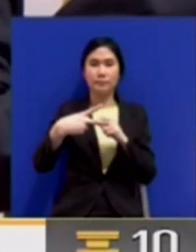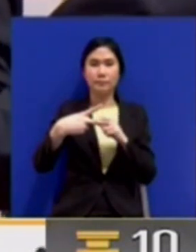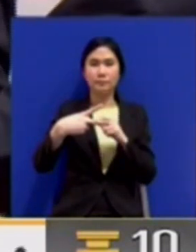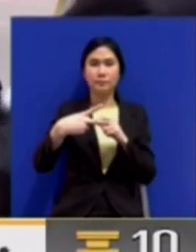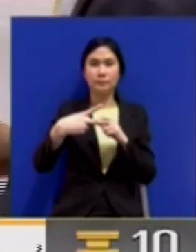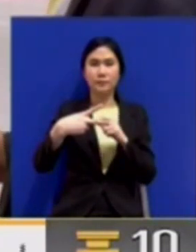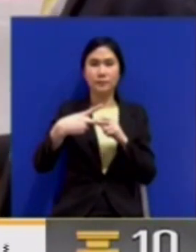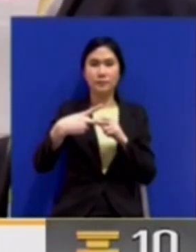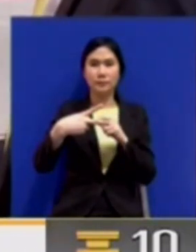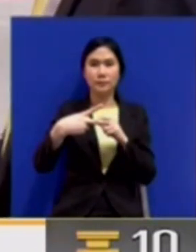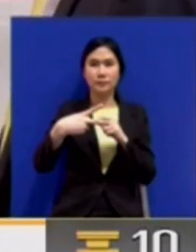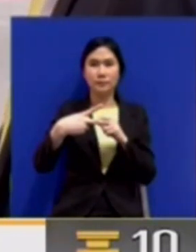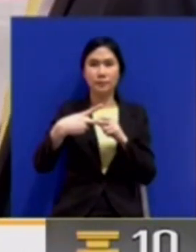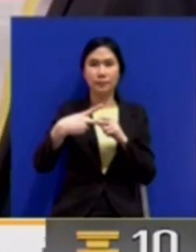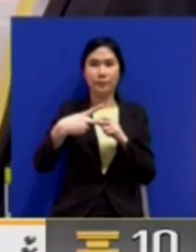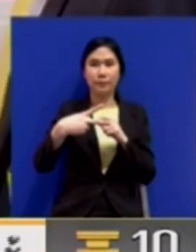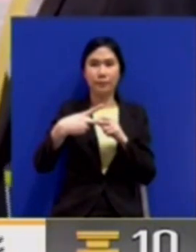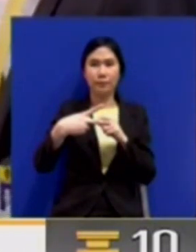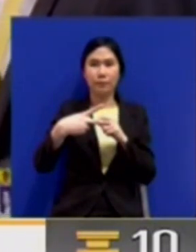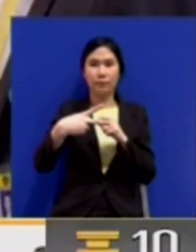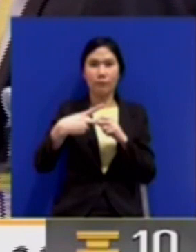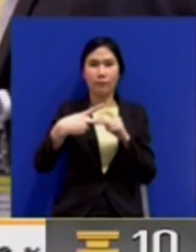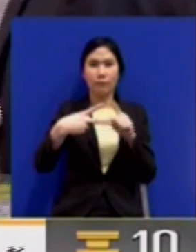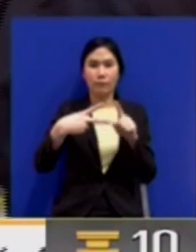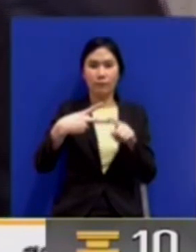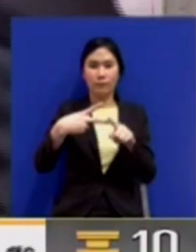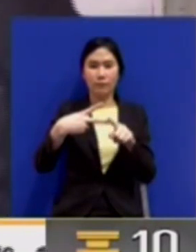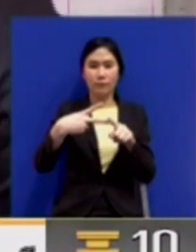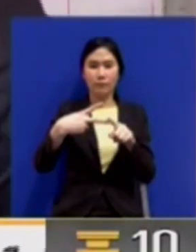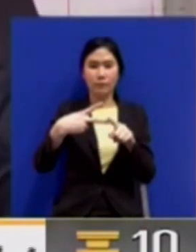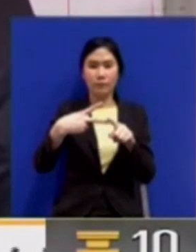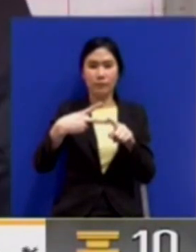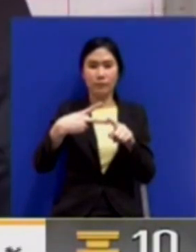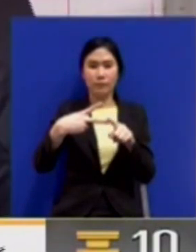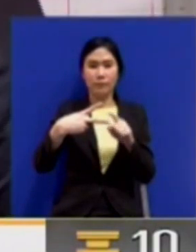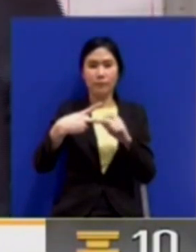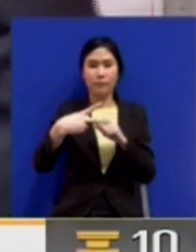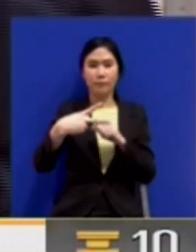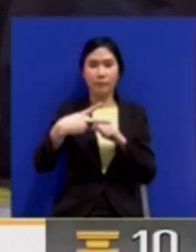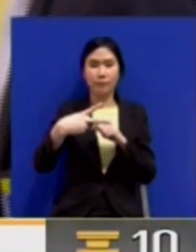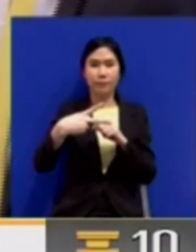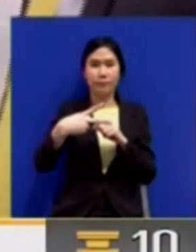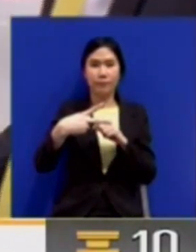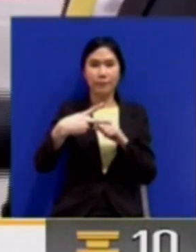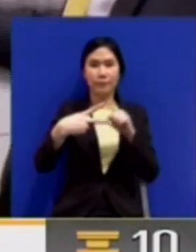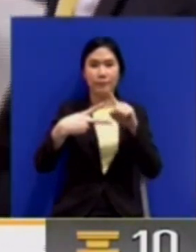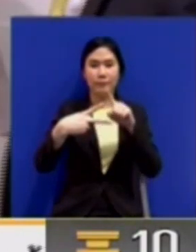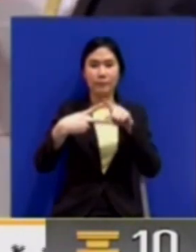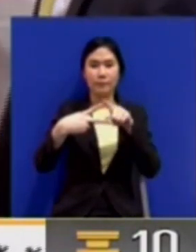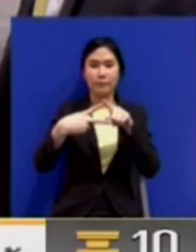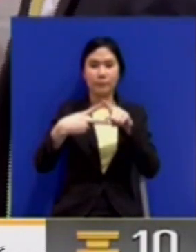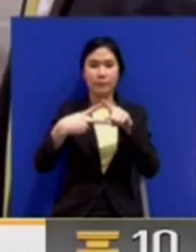30กว่าเสียงนะคะพี่โสประมาณสัก30เสียงอันนี้แบบคร่าวๆนะคะซึ่งการนับคะแนนก็จะดำเนินไปเรื่อยๆแต่